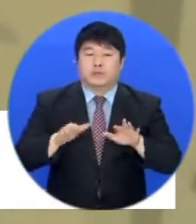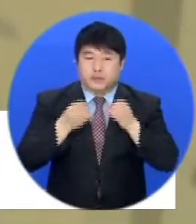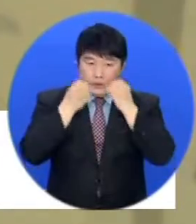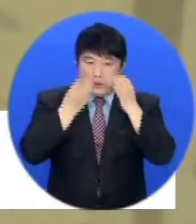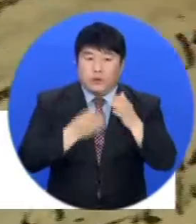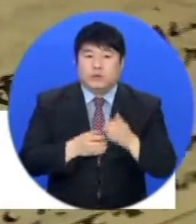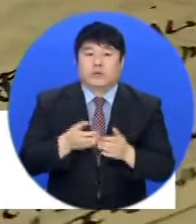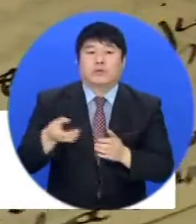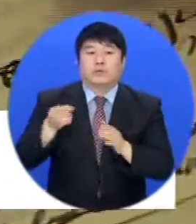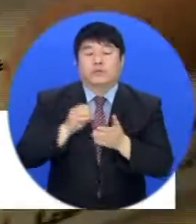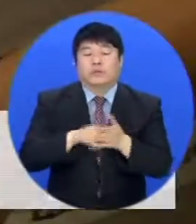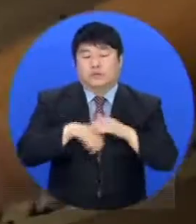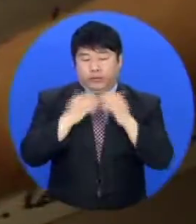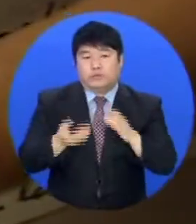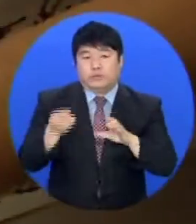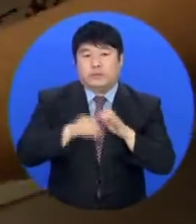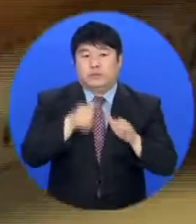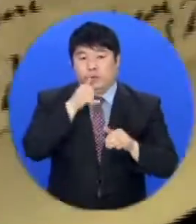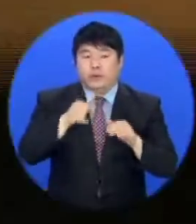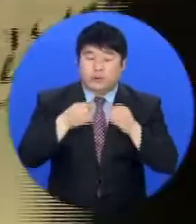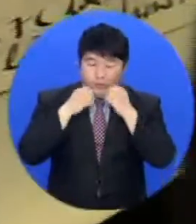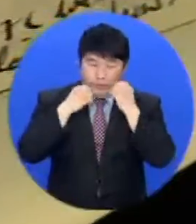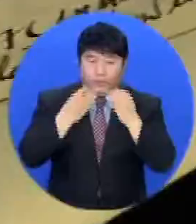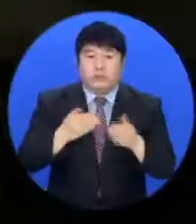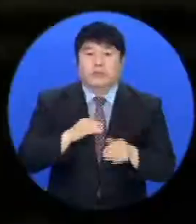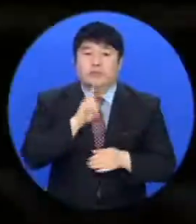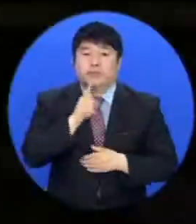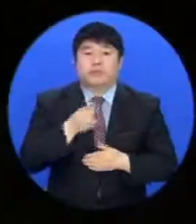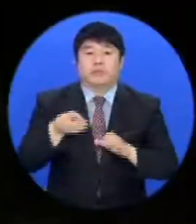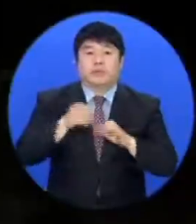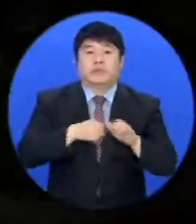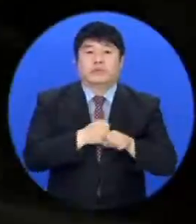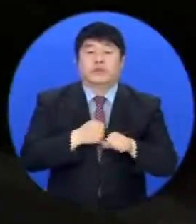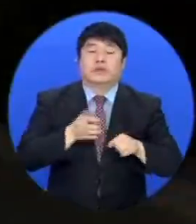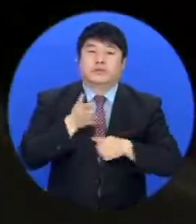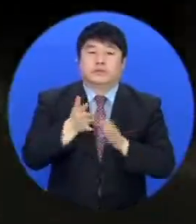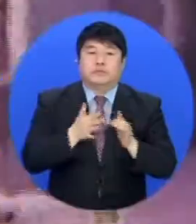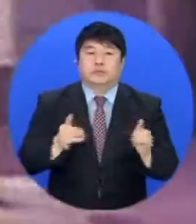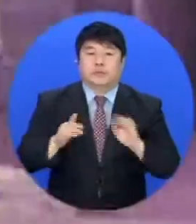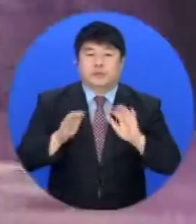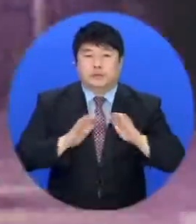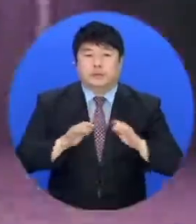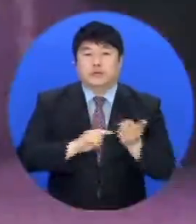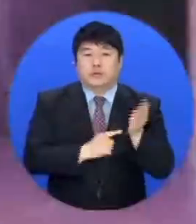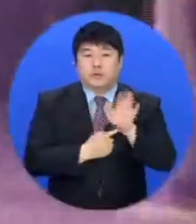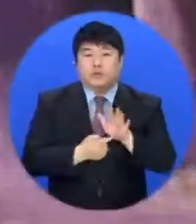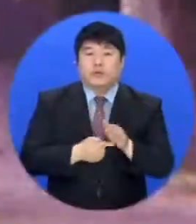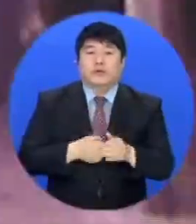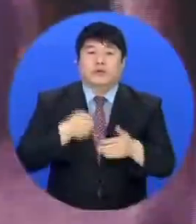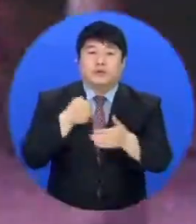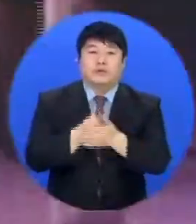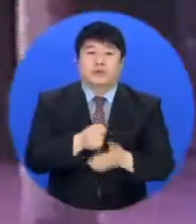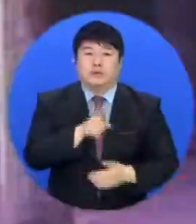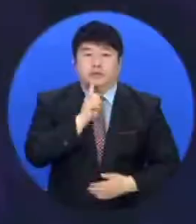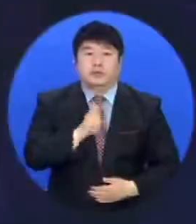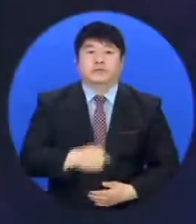설명했습니다. 다만 구체적인 내용은 전문가들과의 상의를 거쳐 공개 여부를 결정하겠다고